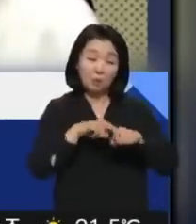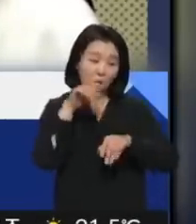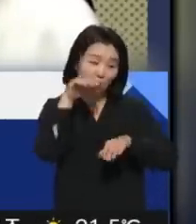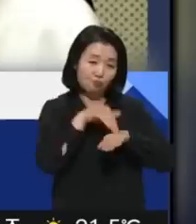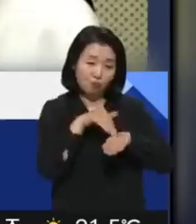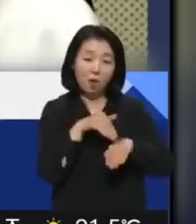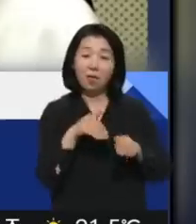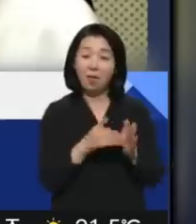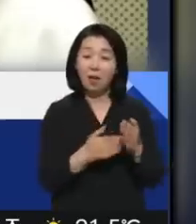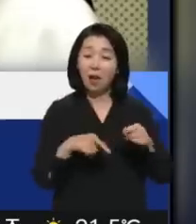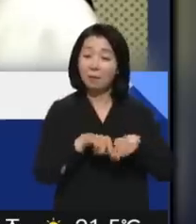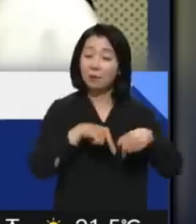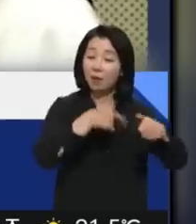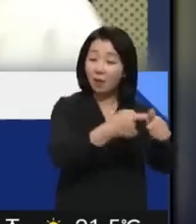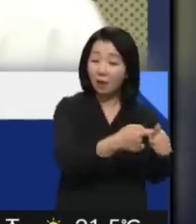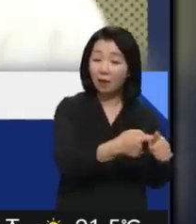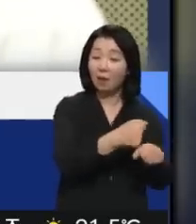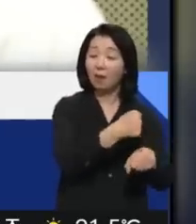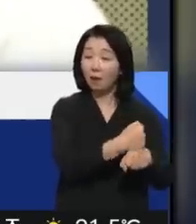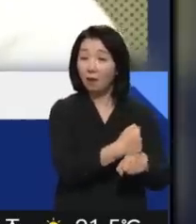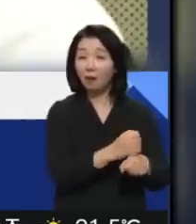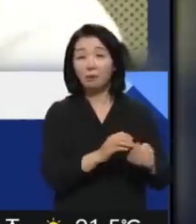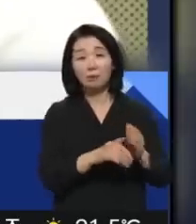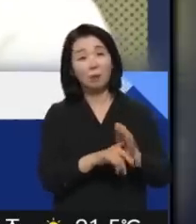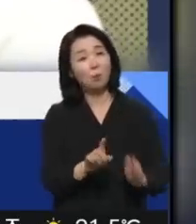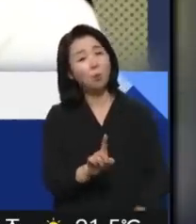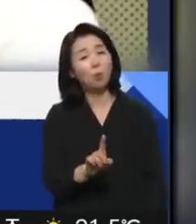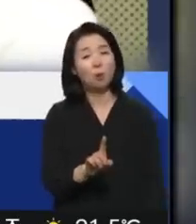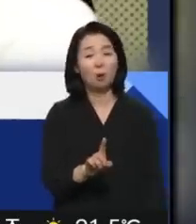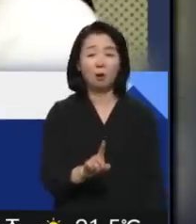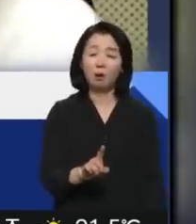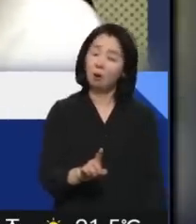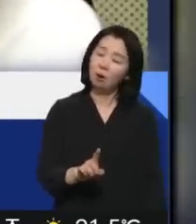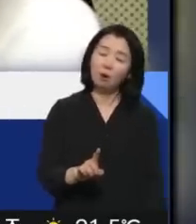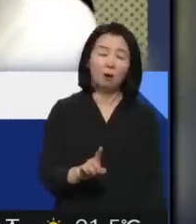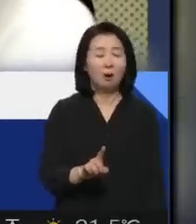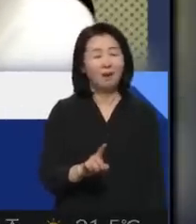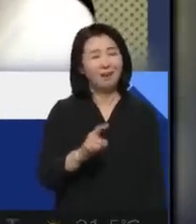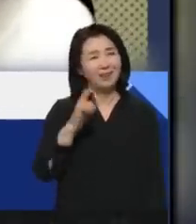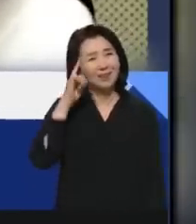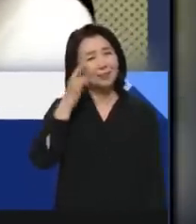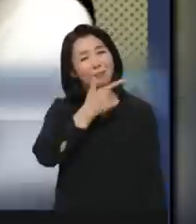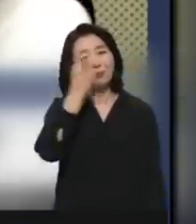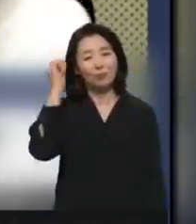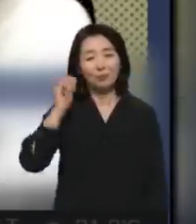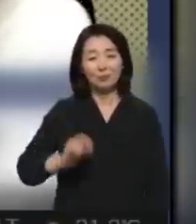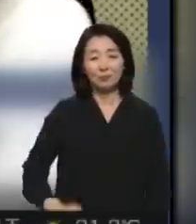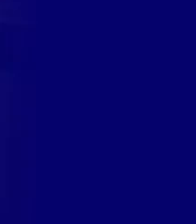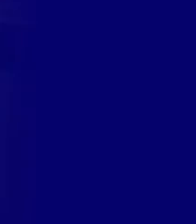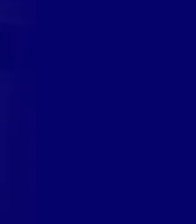우린 거기 같이 합류한다? 이거는요, 이거는 정말 개념이 없는 거예요.